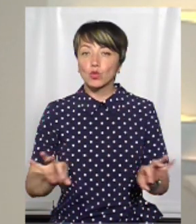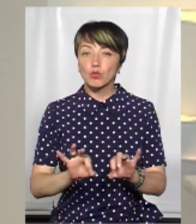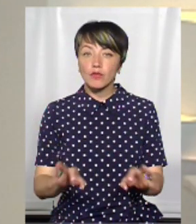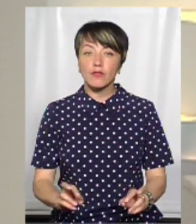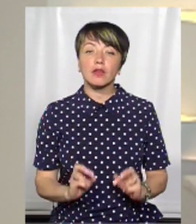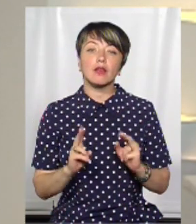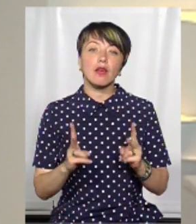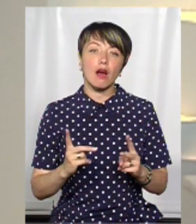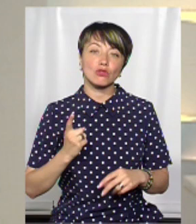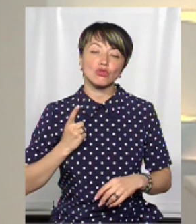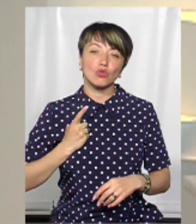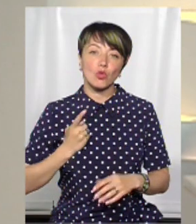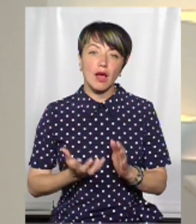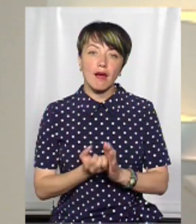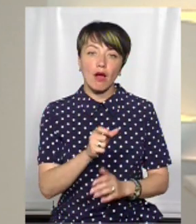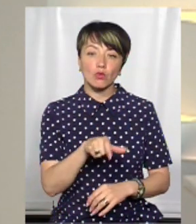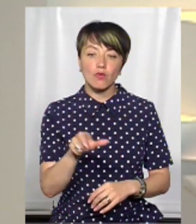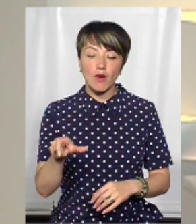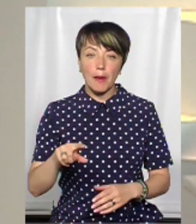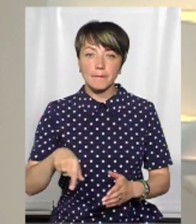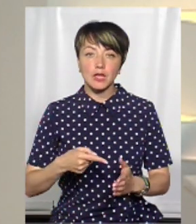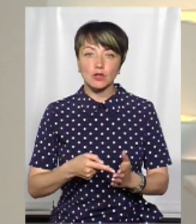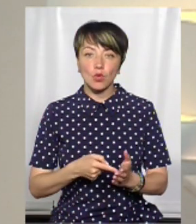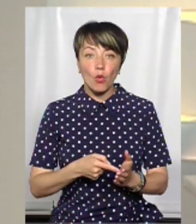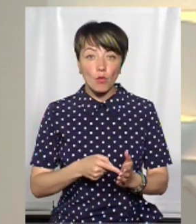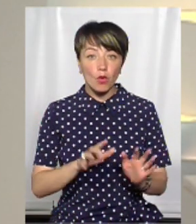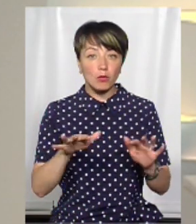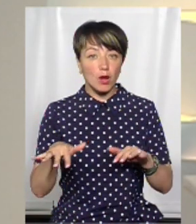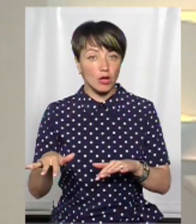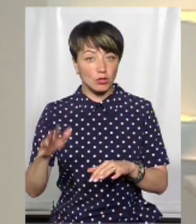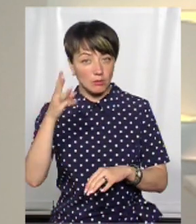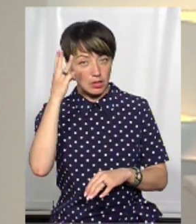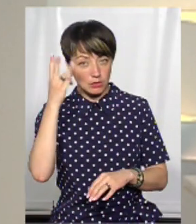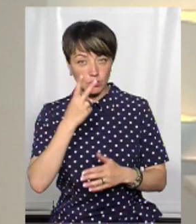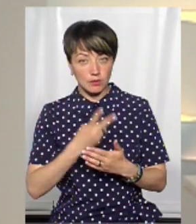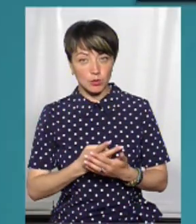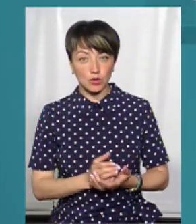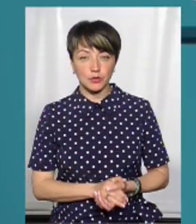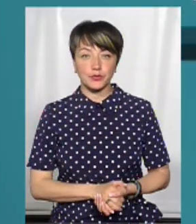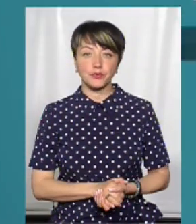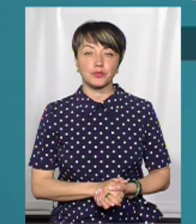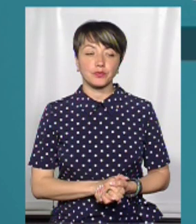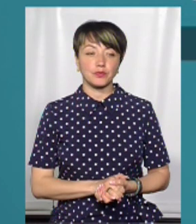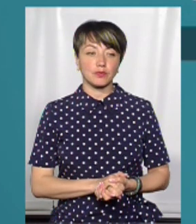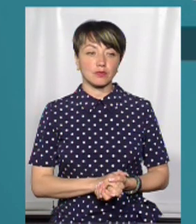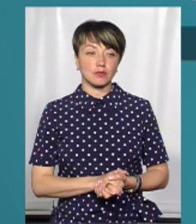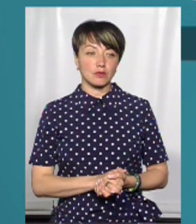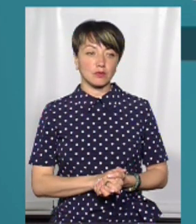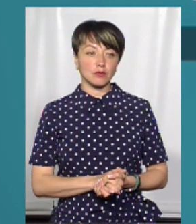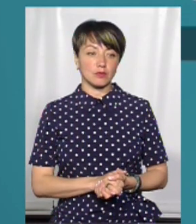розповів, як чергують рятувальники на міському Хмельницькому пляжі. Дивимось.